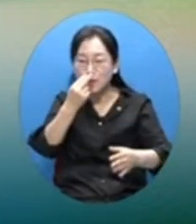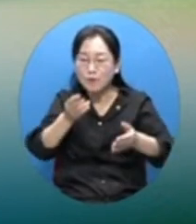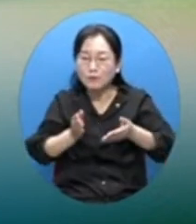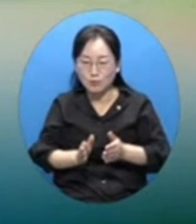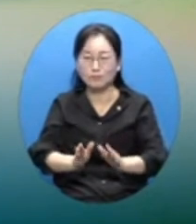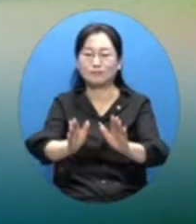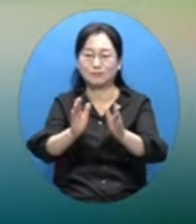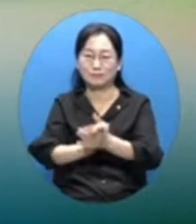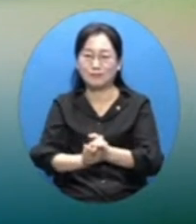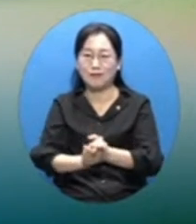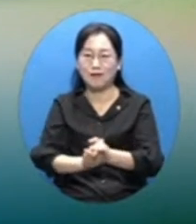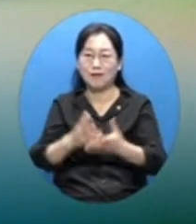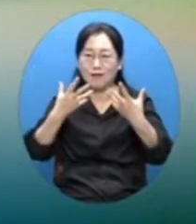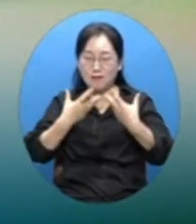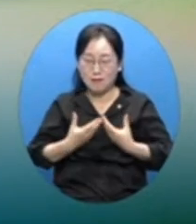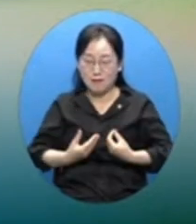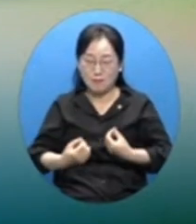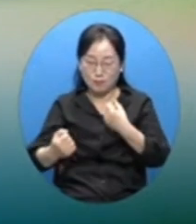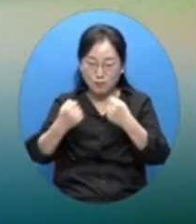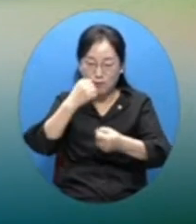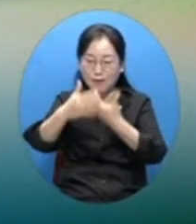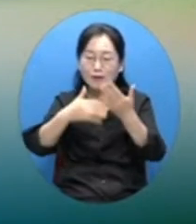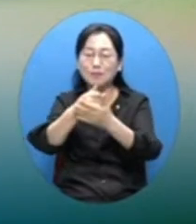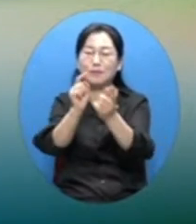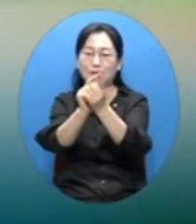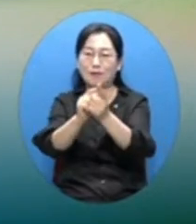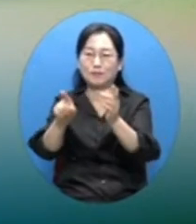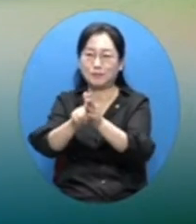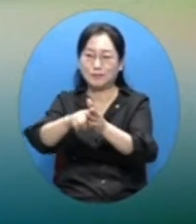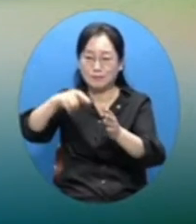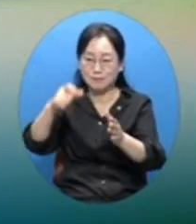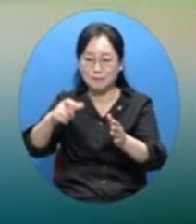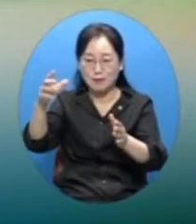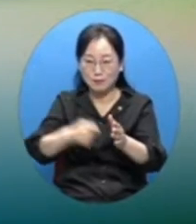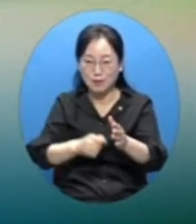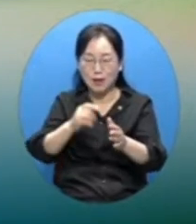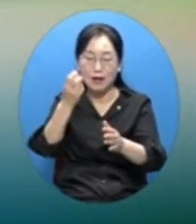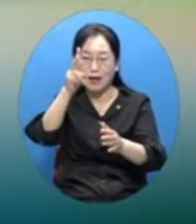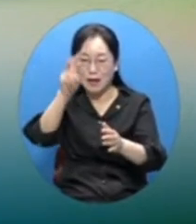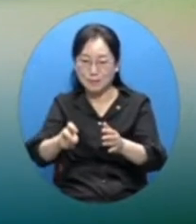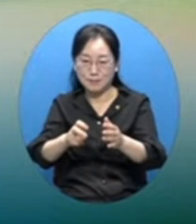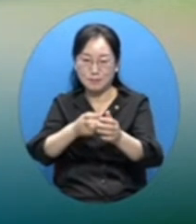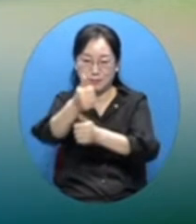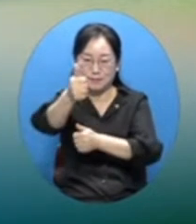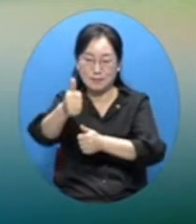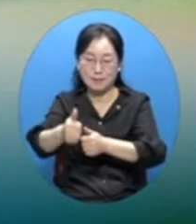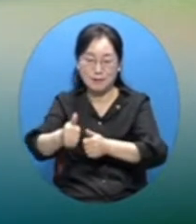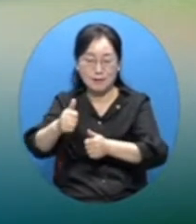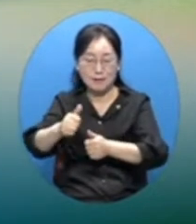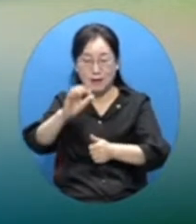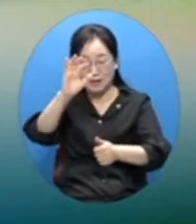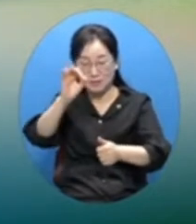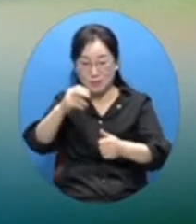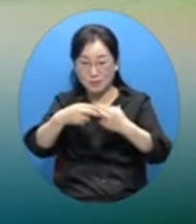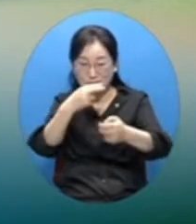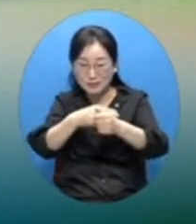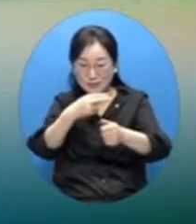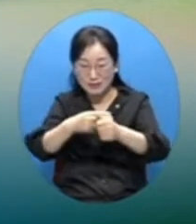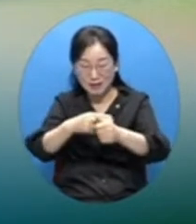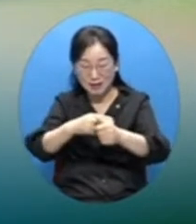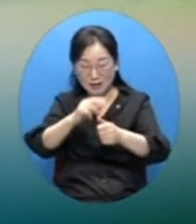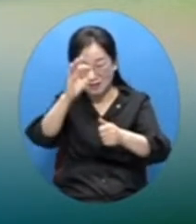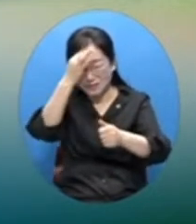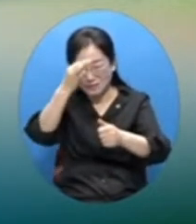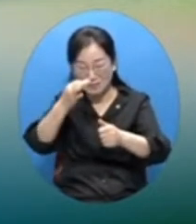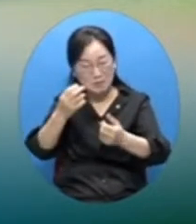해주셨습니다. 절망 속에서 만난 하나님은 믿음으로 암을 극복할 수 있도록 해주셨을 뿐 아니라 의술을 뛰어넘어 하나님을 의지하는 것이 무엇보다도